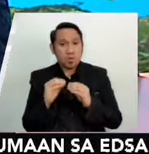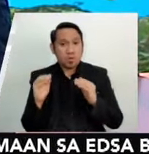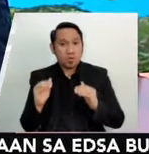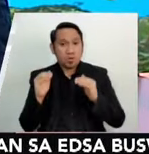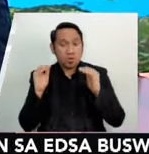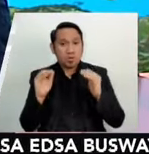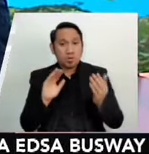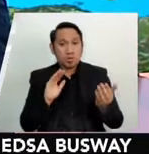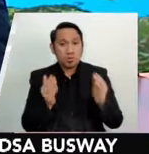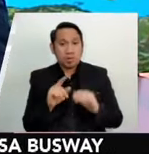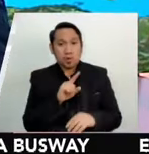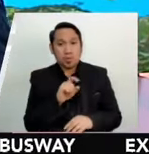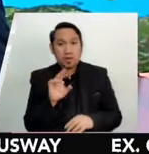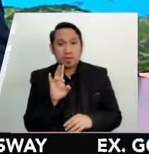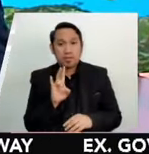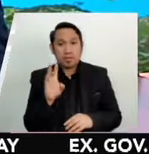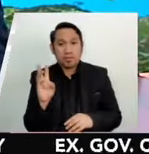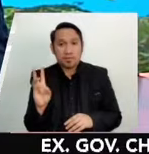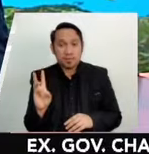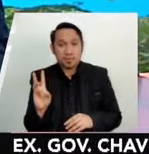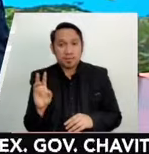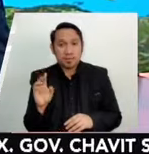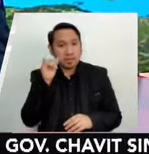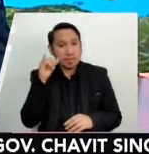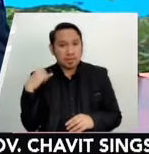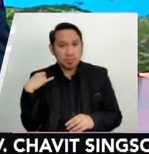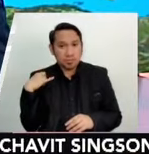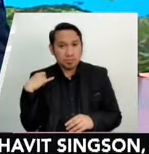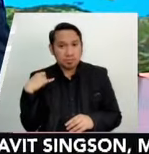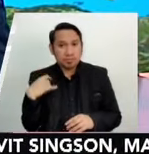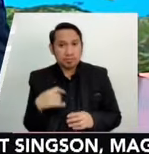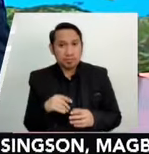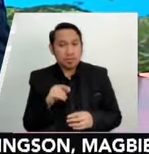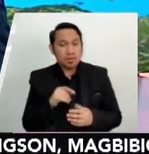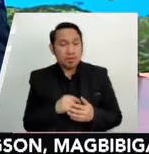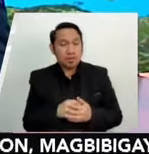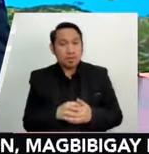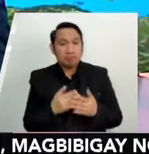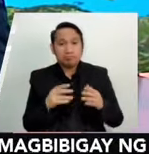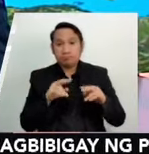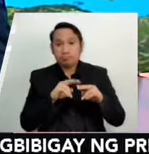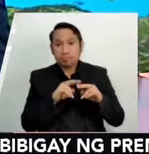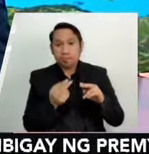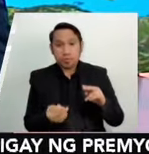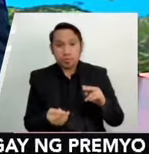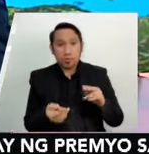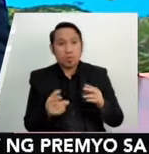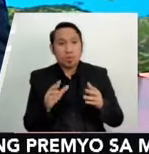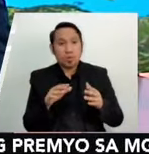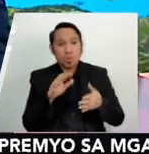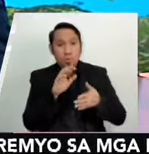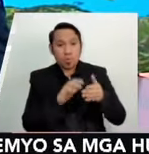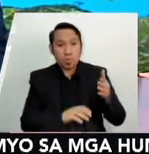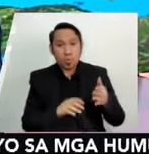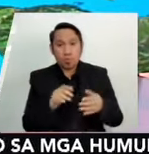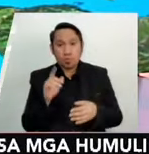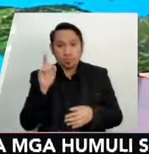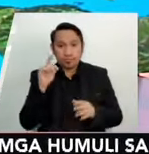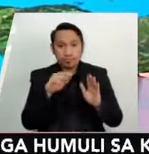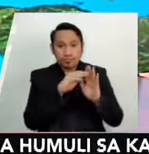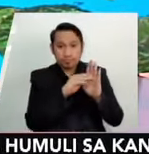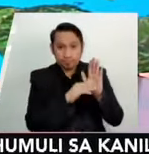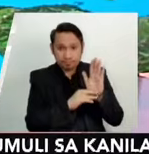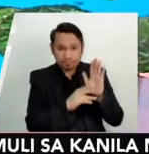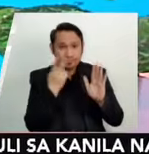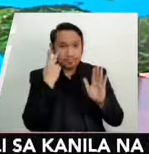176.75 meters kahapon. Ayon po yan sa PAGASA. Bumaba naman ang tubig sa Angat. Ipo, La Mesa, Abuklao, Binga,